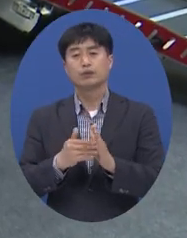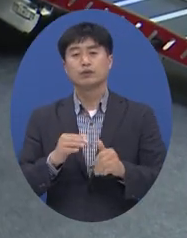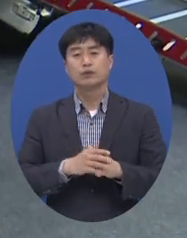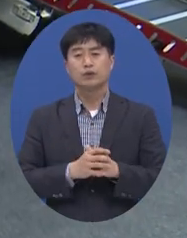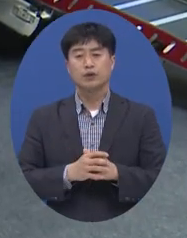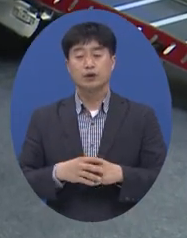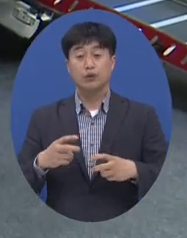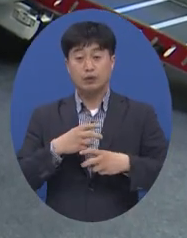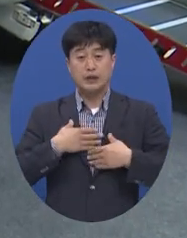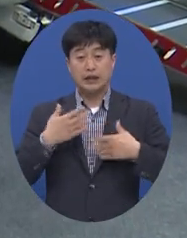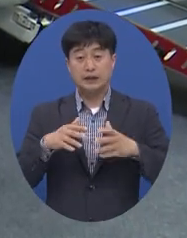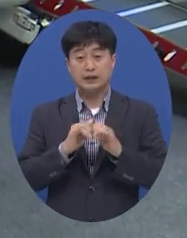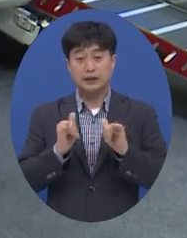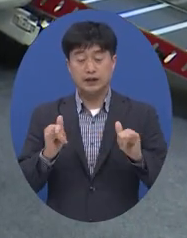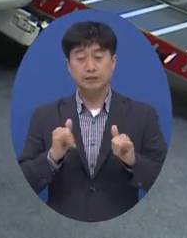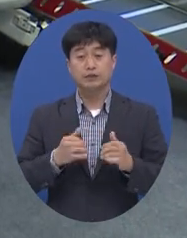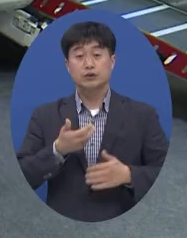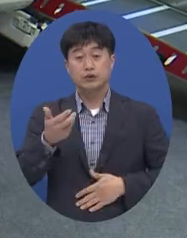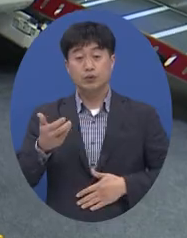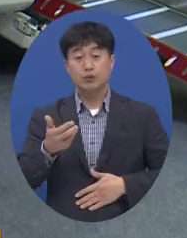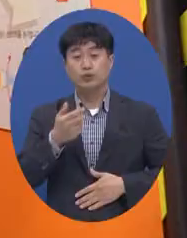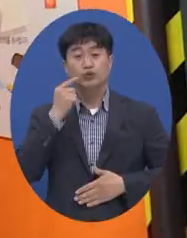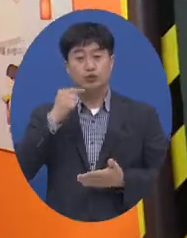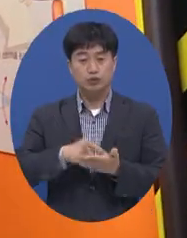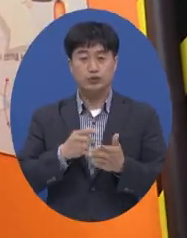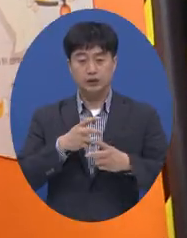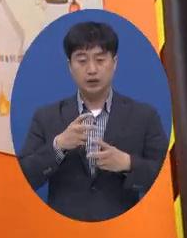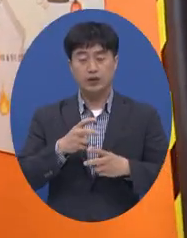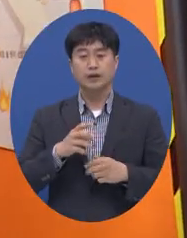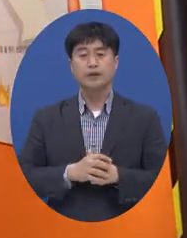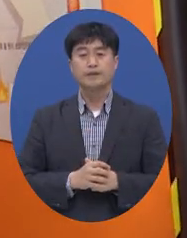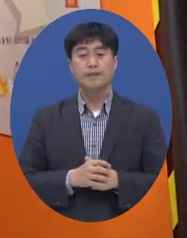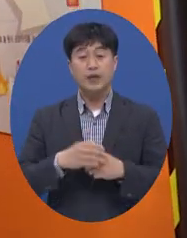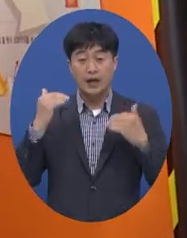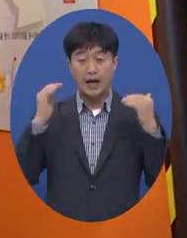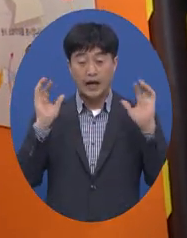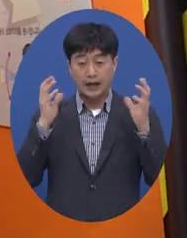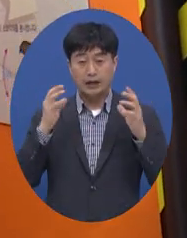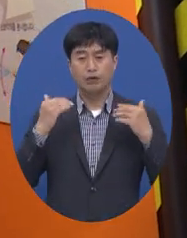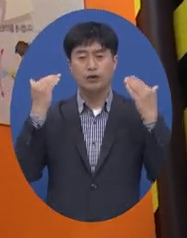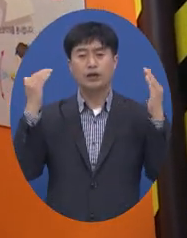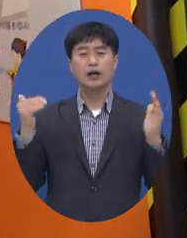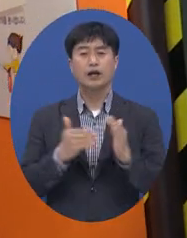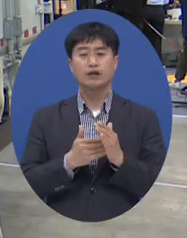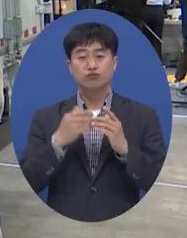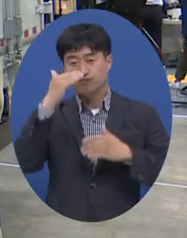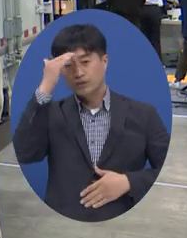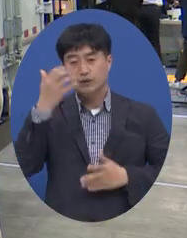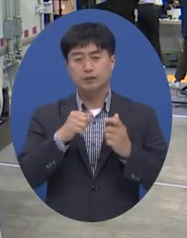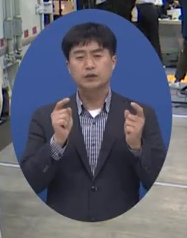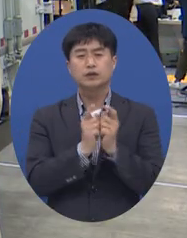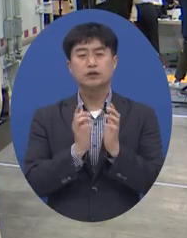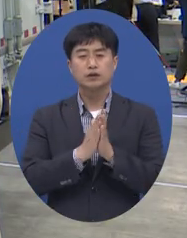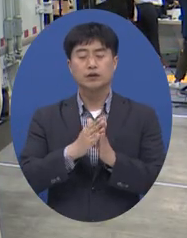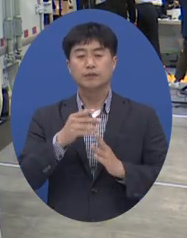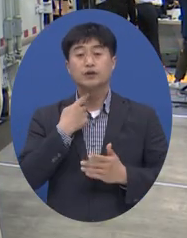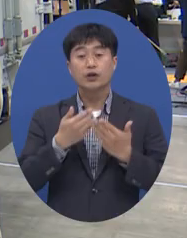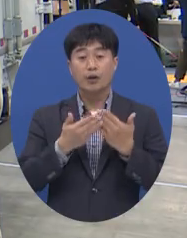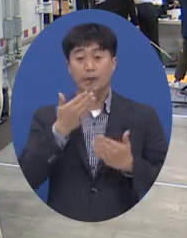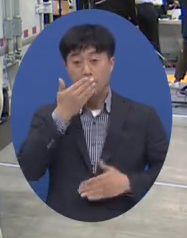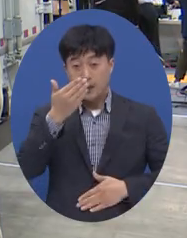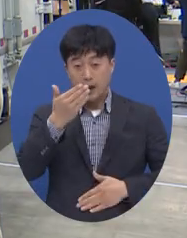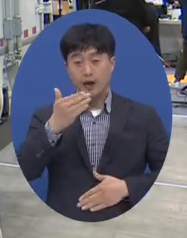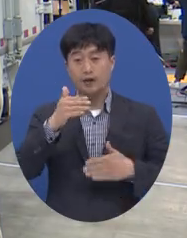교통약자가 이동하기 쉬운 차량도 볼 수 있습니다. 아이부터 어른까지 관람객들이 직접 체험해볼 수 있는